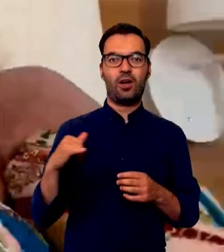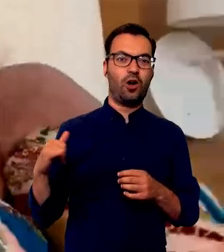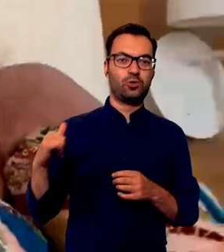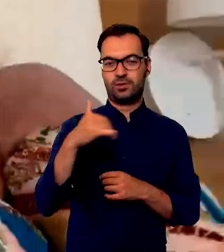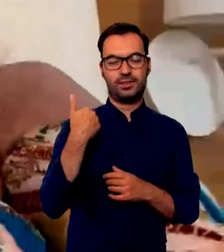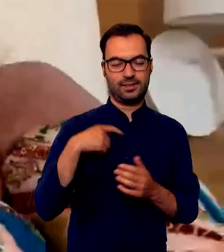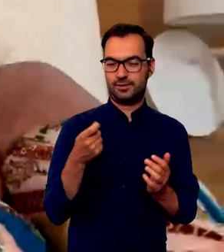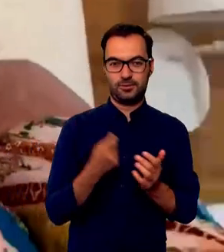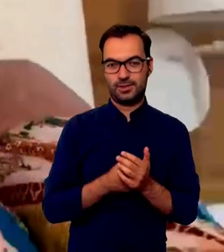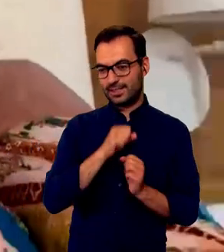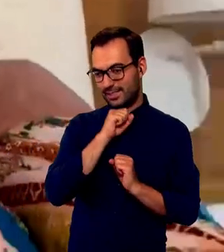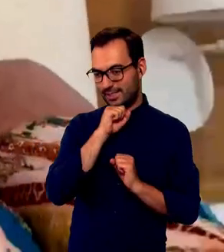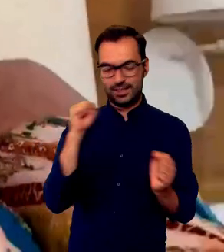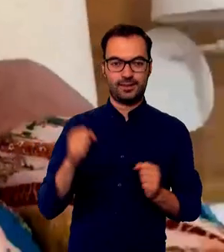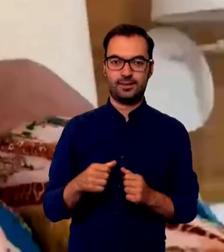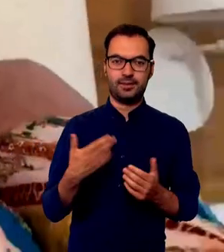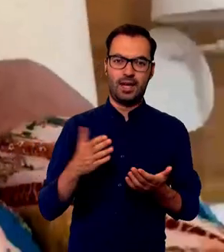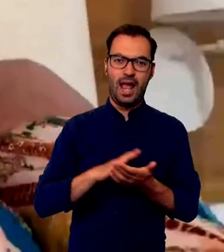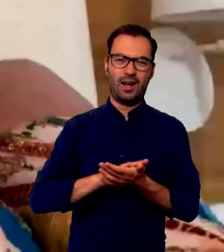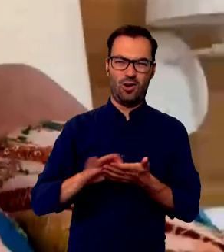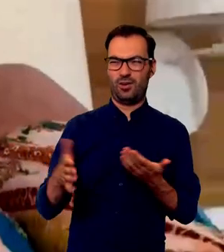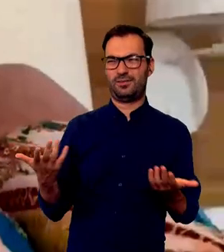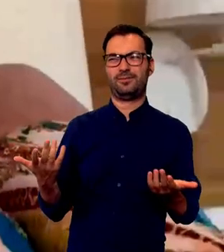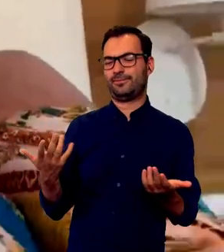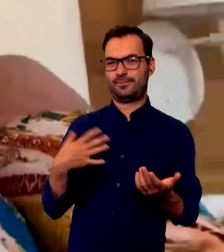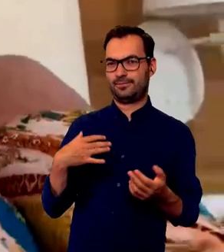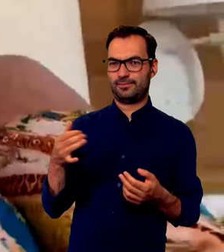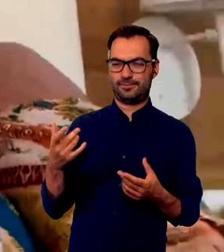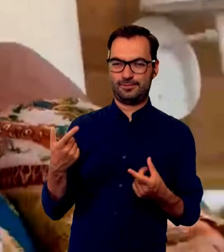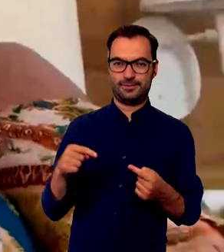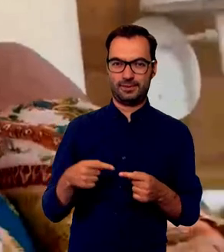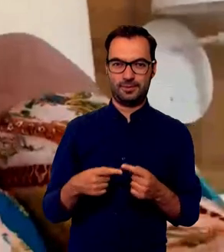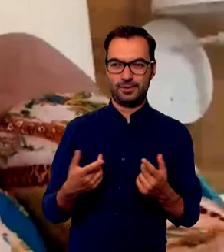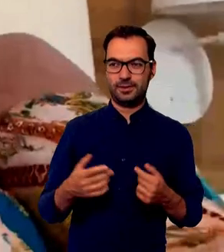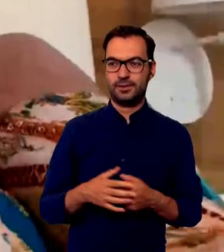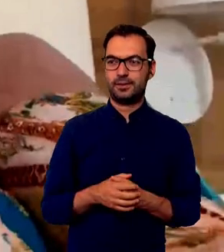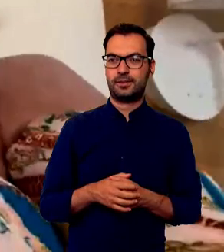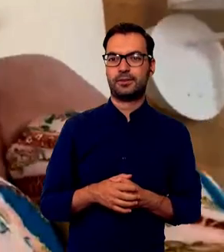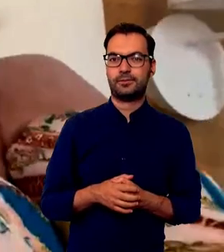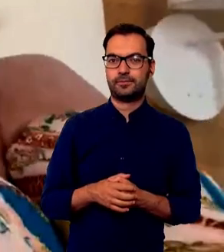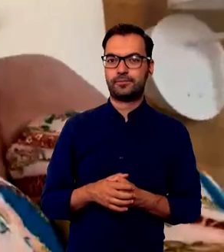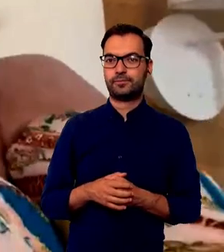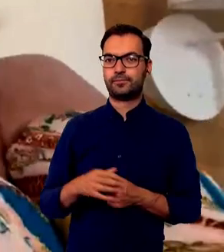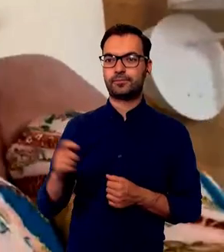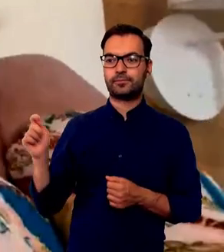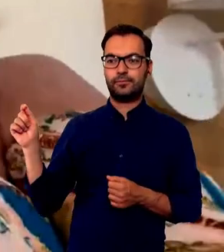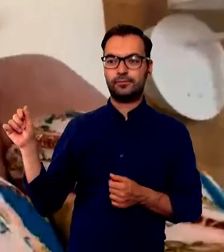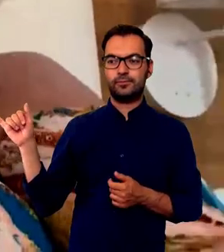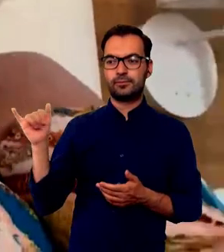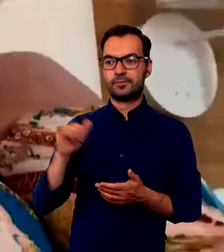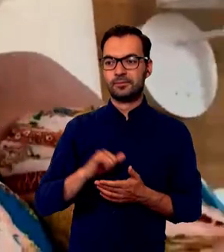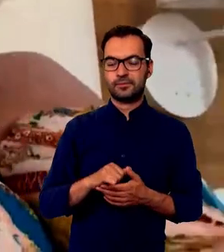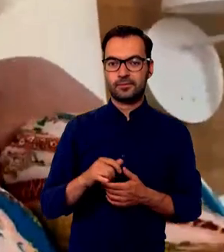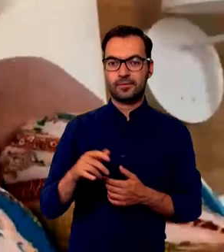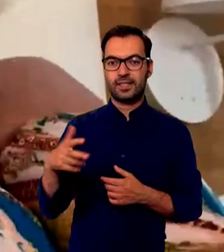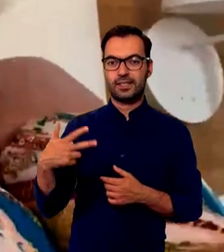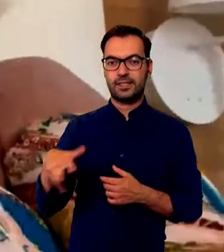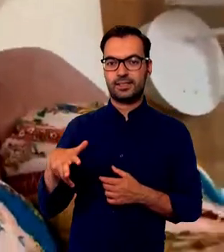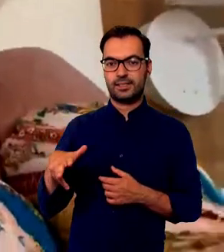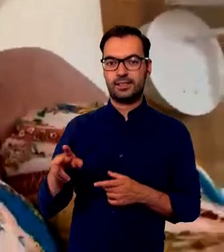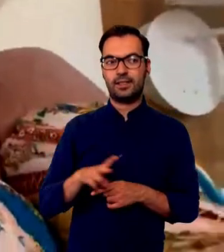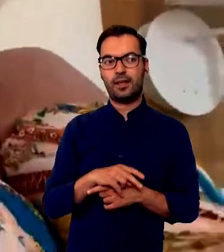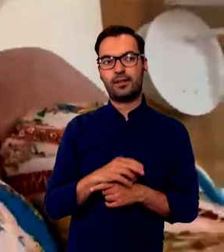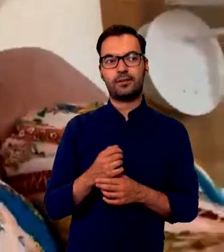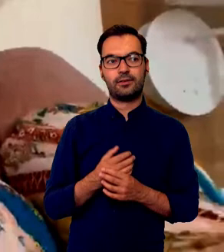nigdy nie będę miała ze względu na ekologię. Latam przyleciałam do Sycylii w 2